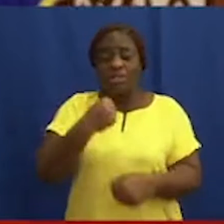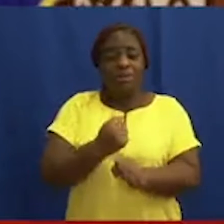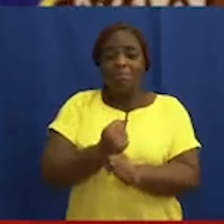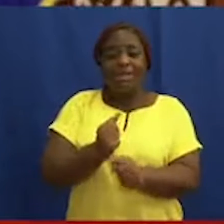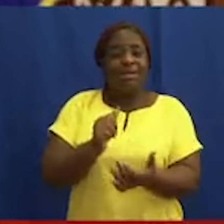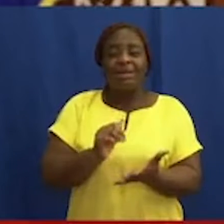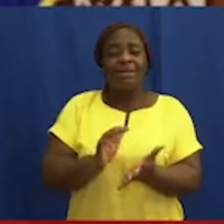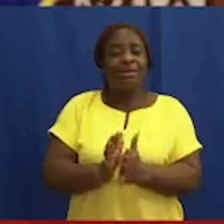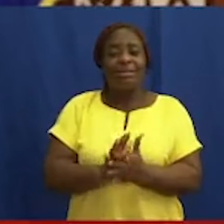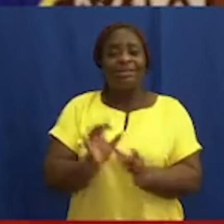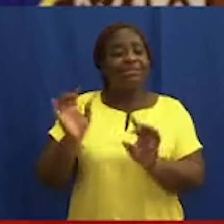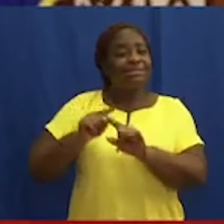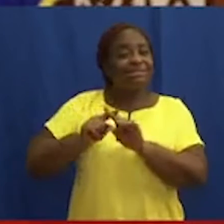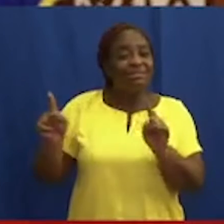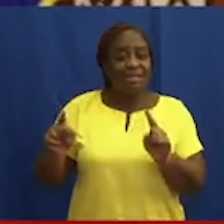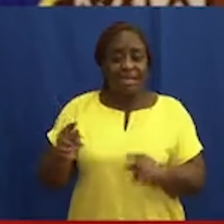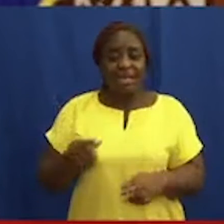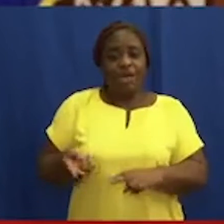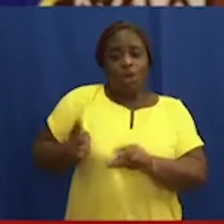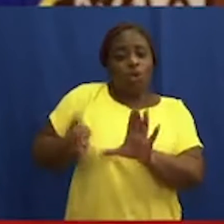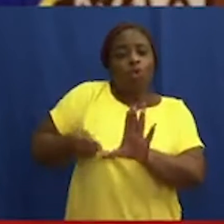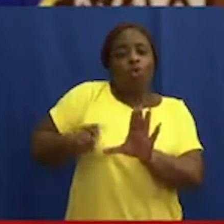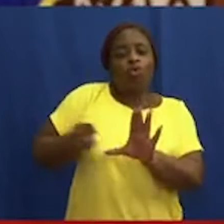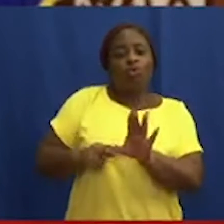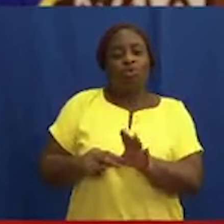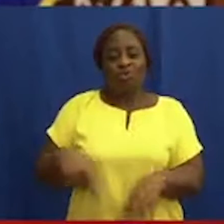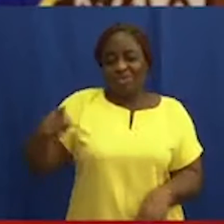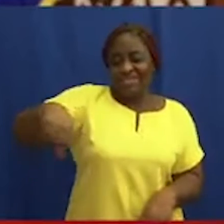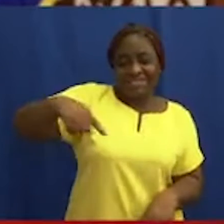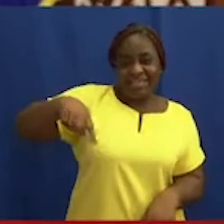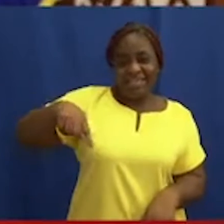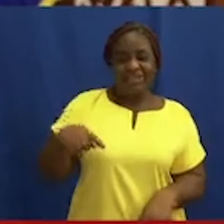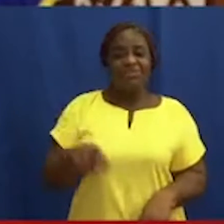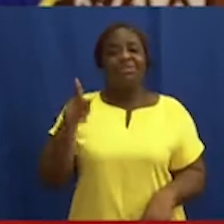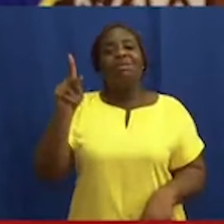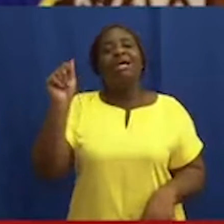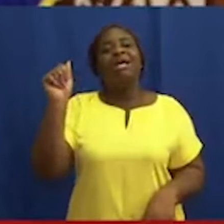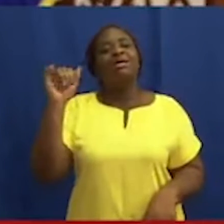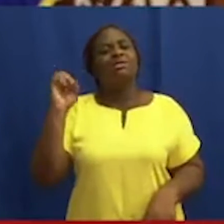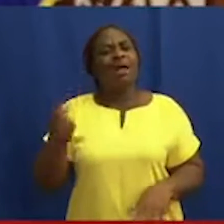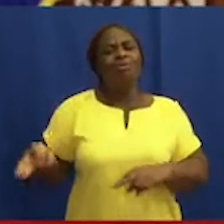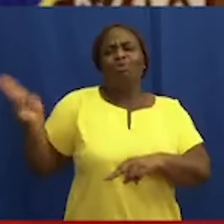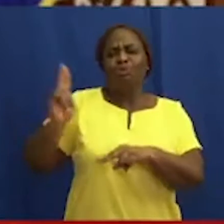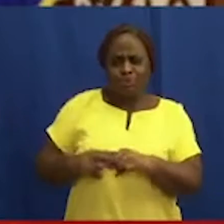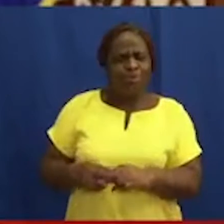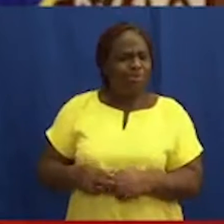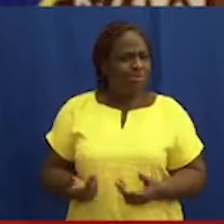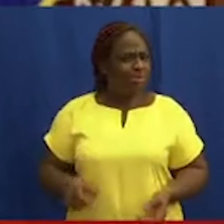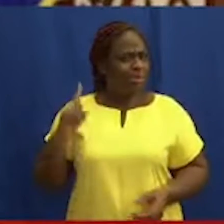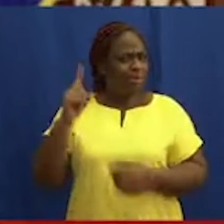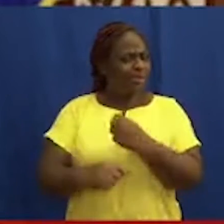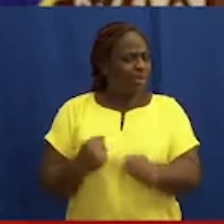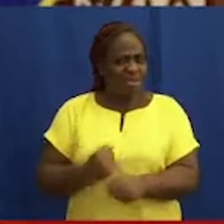shugaban ƙasa, mataimakinsa, ministoci da mataimakansu, shugabannin gundumomi da kuma wasu masu